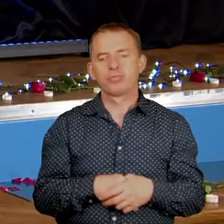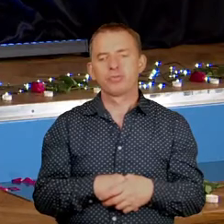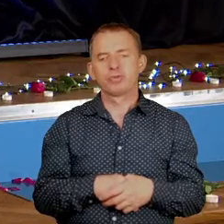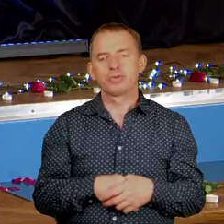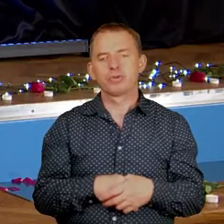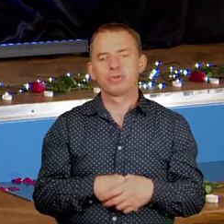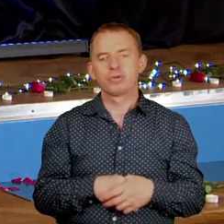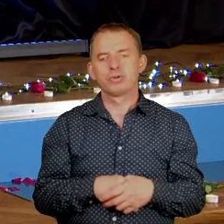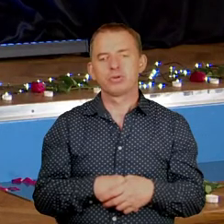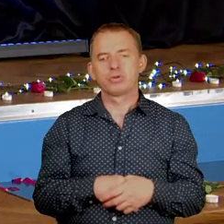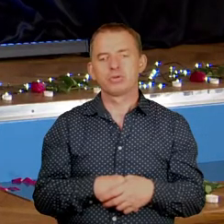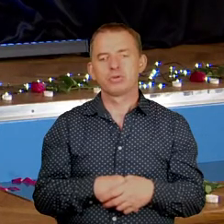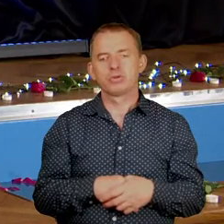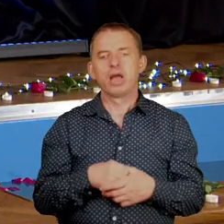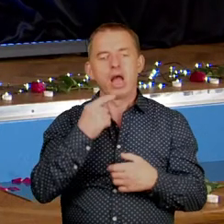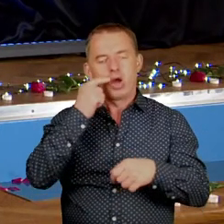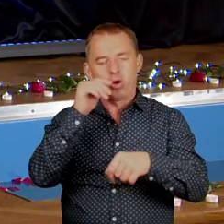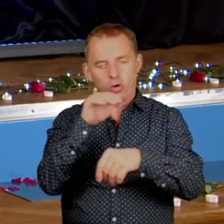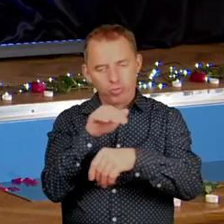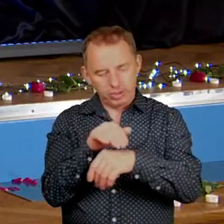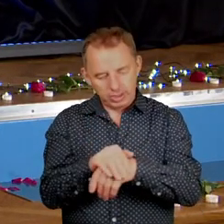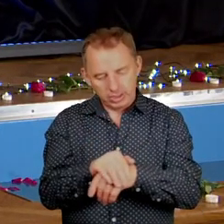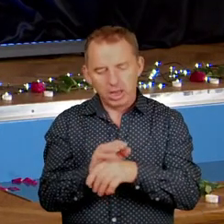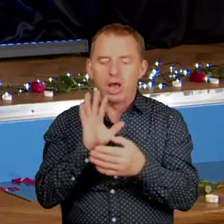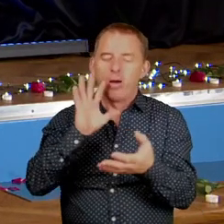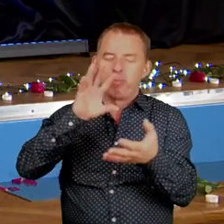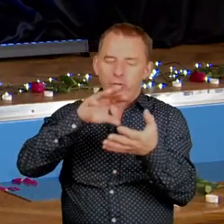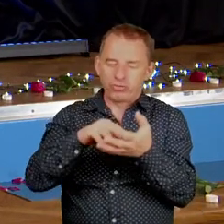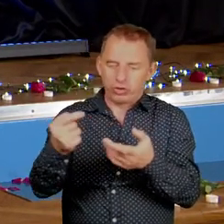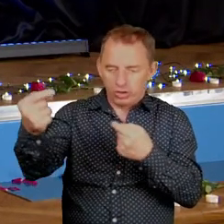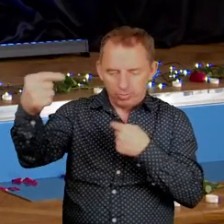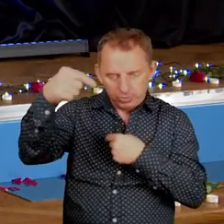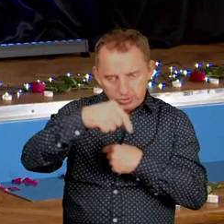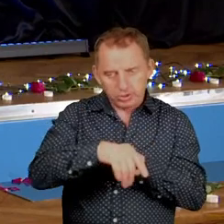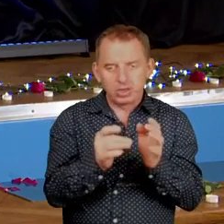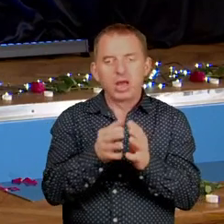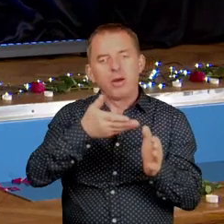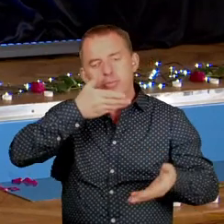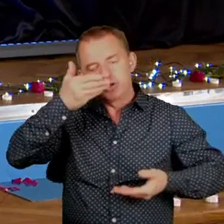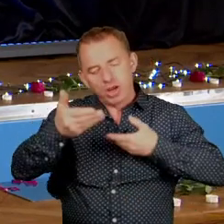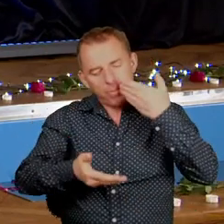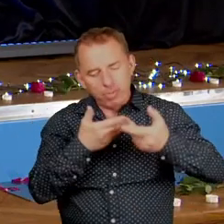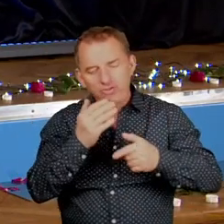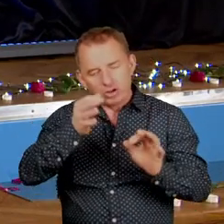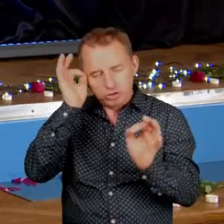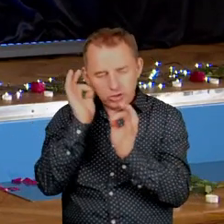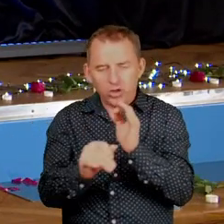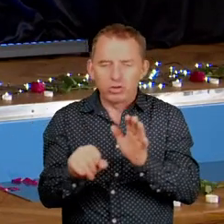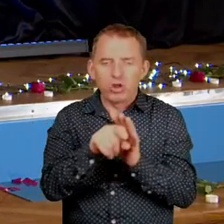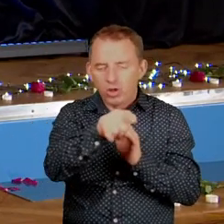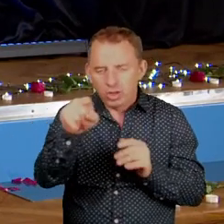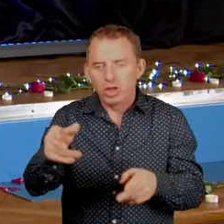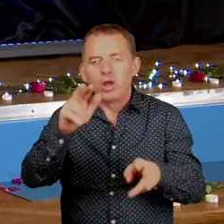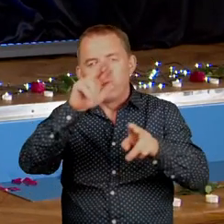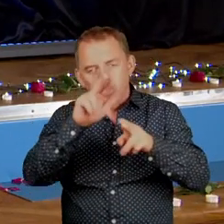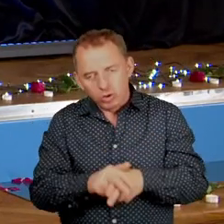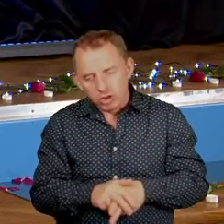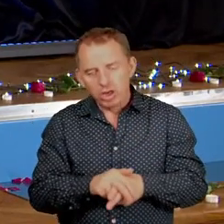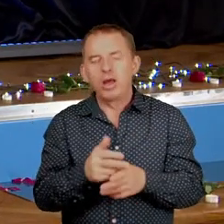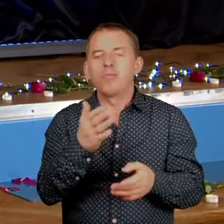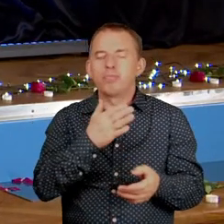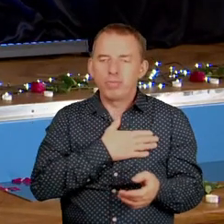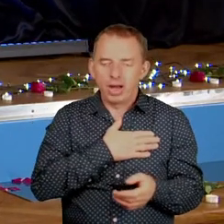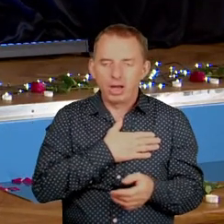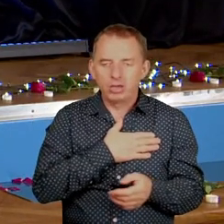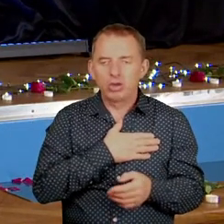hearts. Obietnica powtórnego przyjścia przemawia szczególnie do tych, którzy mają takie zalęknione serca. When the